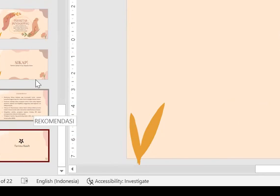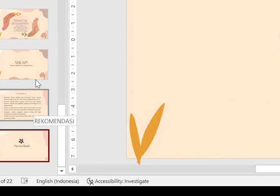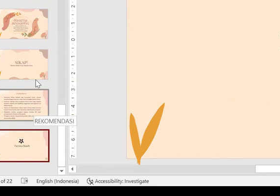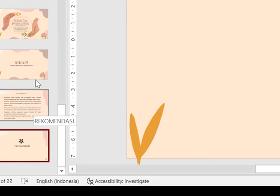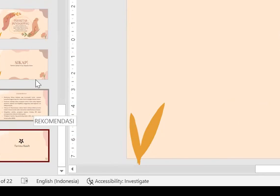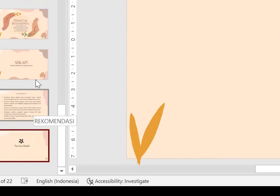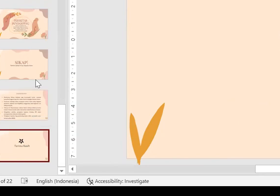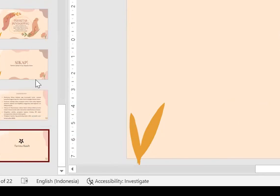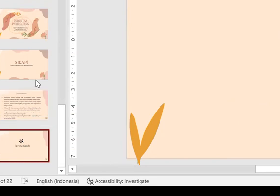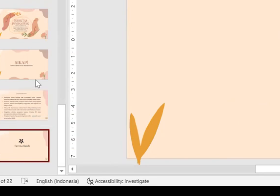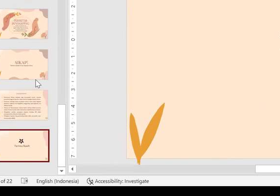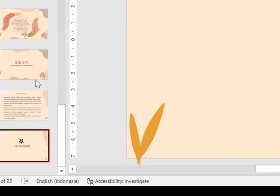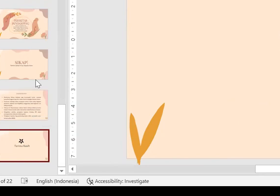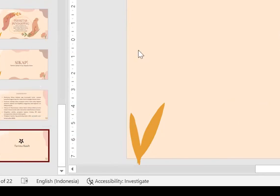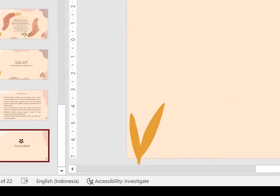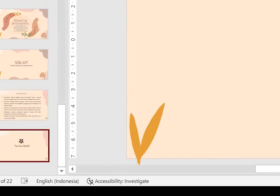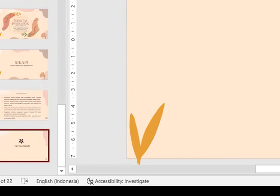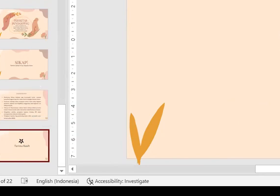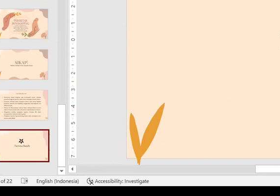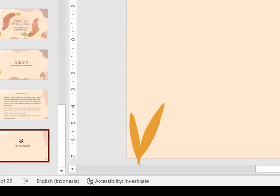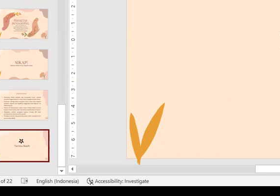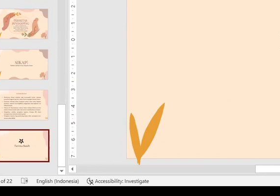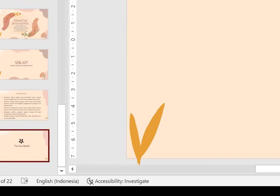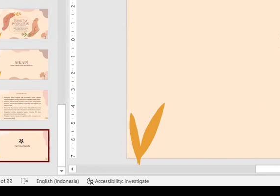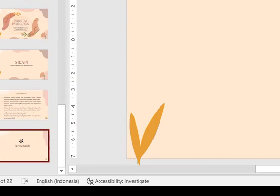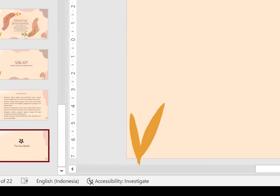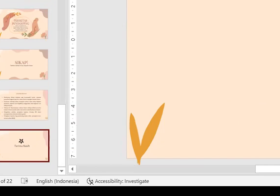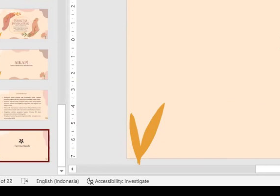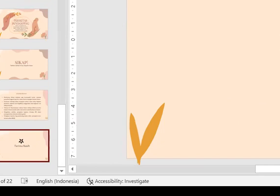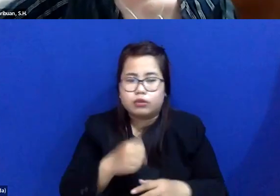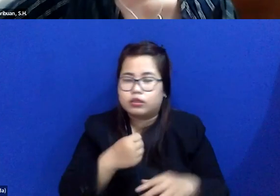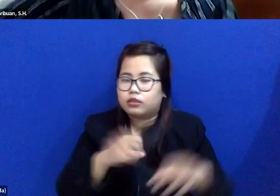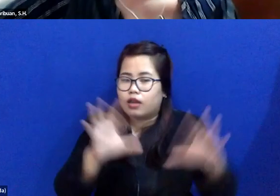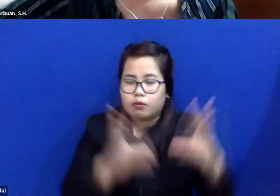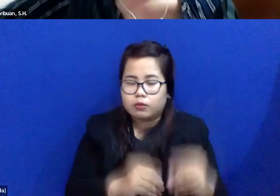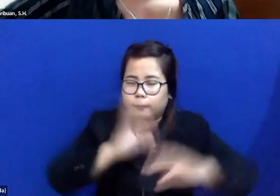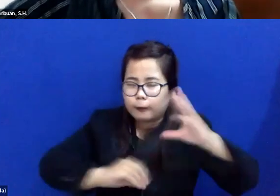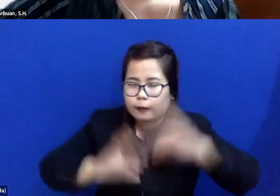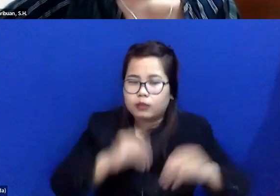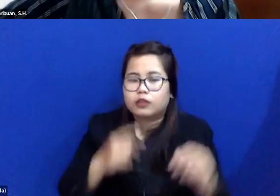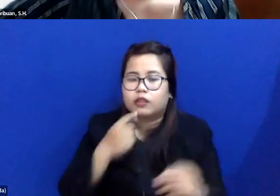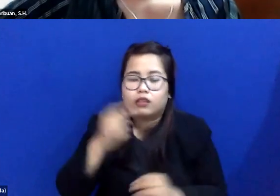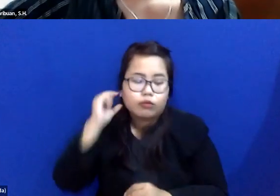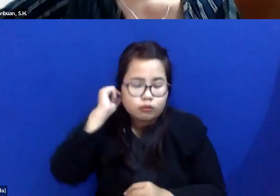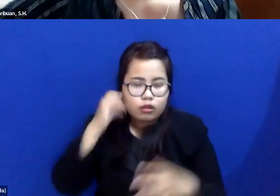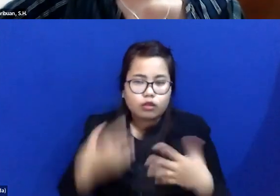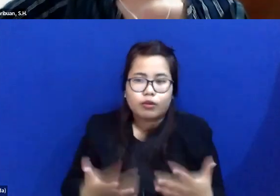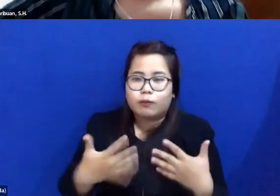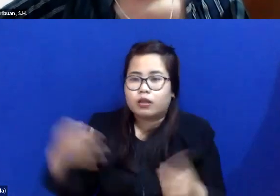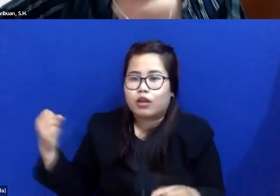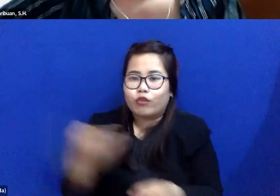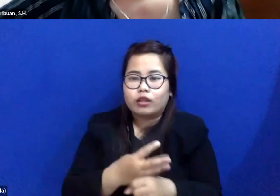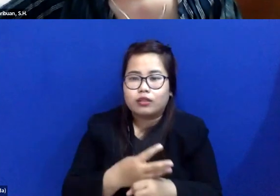banyak Mbak Uli. Emang ini isu yang tidak akan pernah habis ya, untuk dibahas terkait perempuan dan bagaimana efektivitas